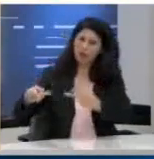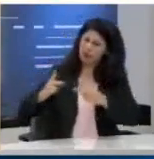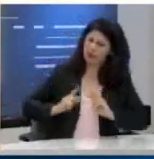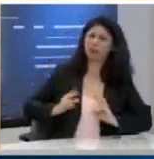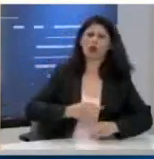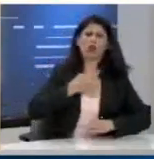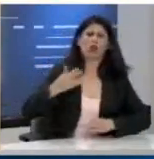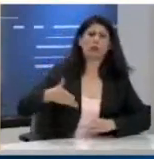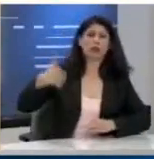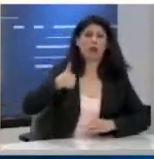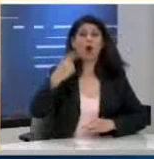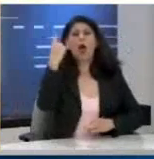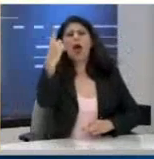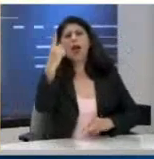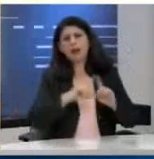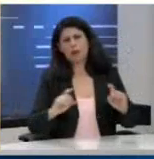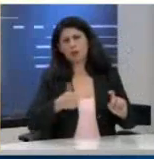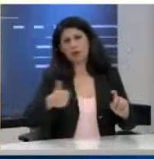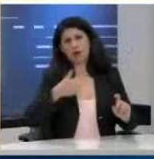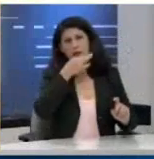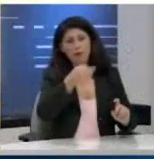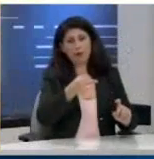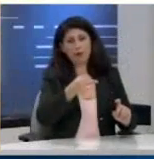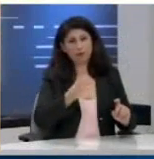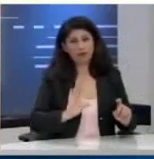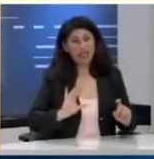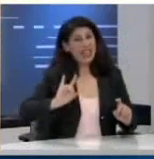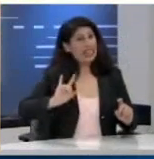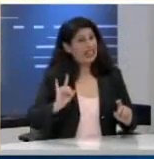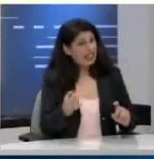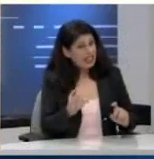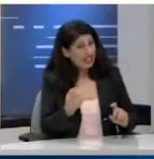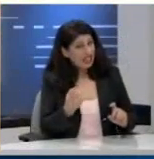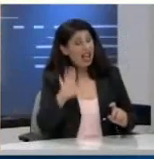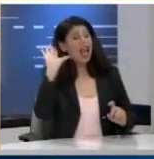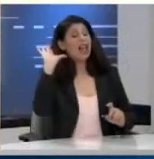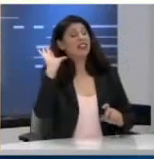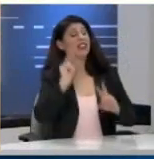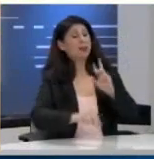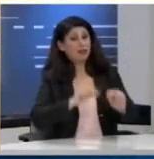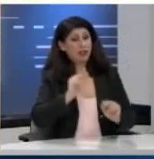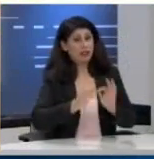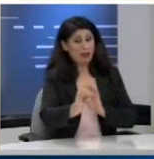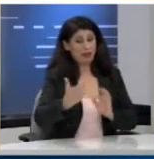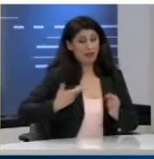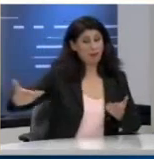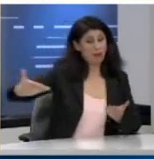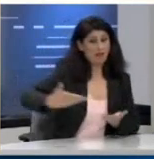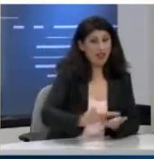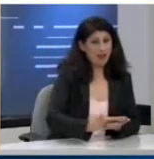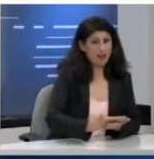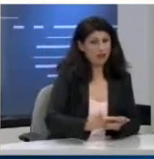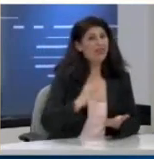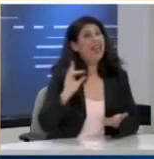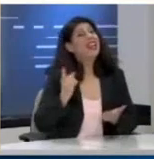απαντήσει ο κ. Μητσοτάκης, αλλά εγώ ένα πράγμα έχω να πω. Ή θα πρέπει να καταψηφίσετε τα μέτρα που θα φέρουμε, κ. Μητσοτάκη, ή